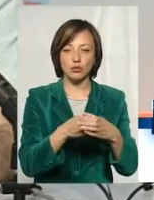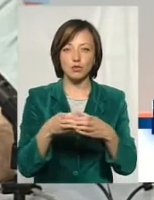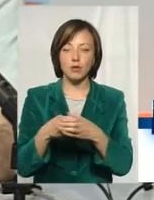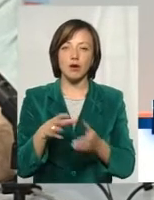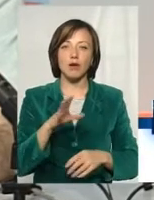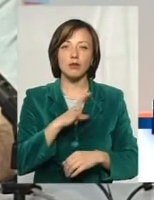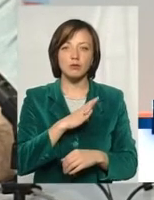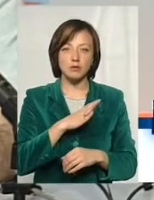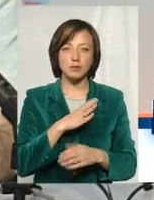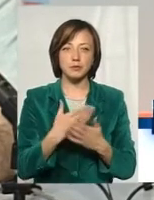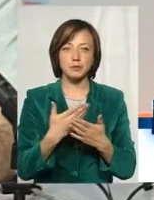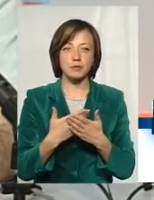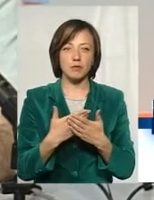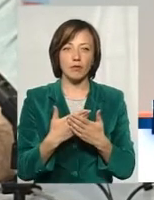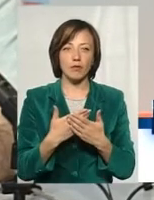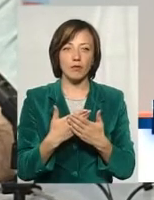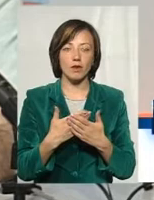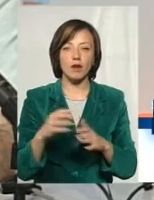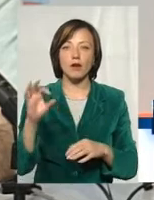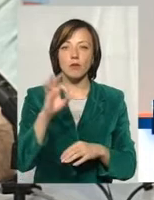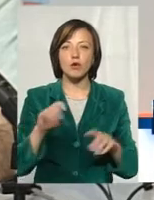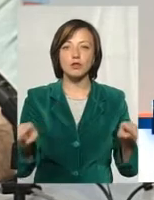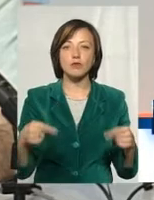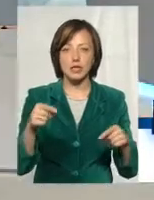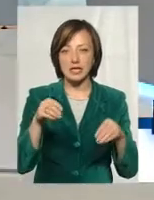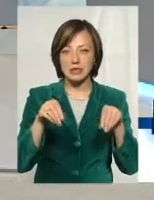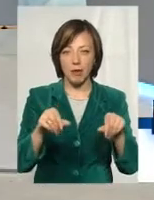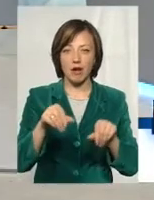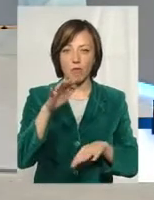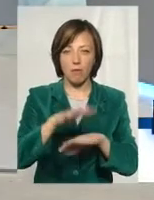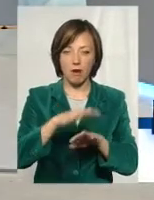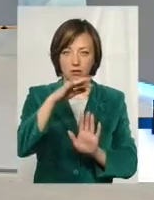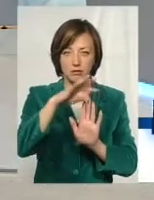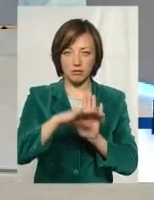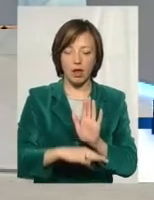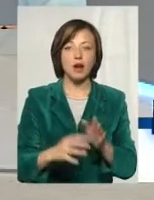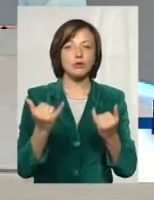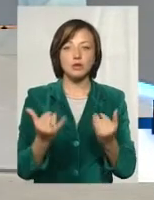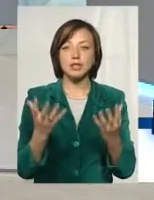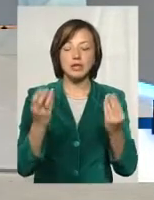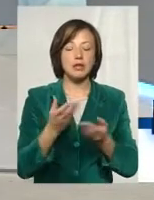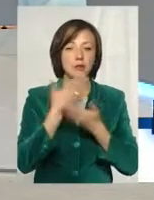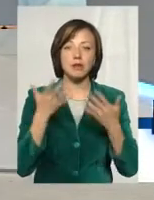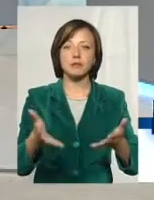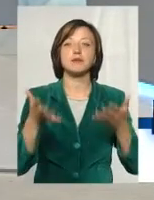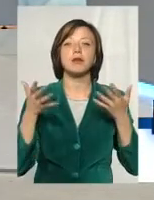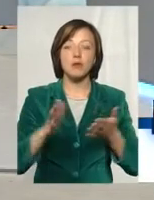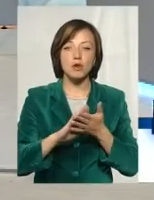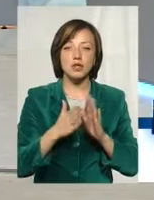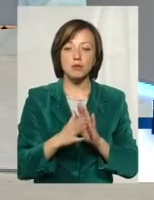напрацьовувався, скажімо, комплекс заходів, щоб створити земельний банк. На сьогоднішній день немає чіткої позиції щодо земельного